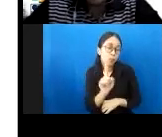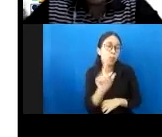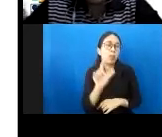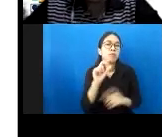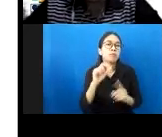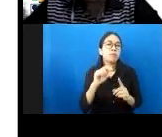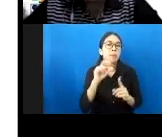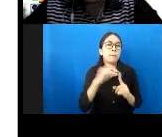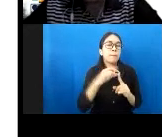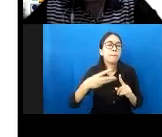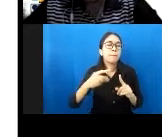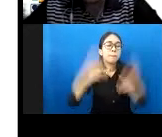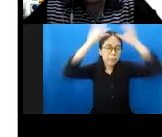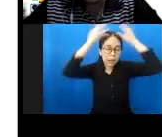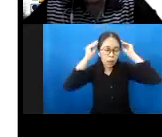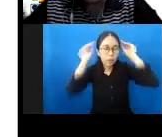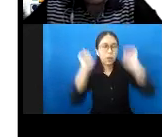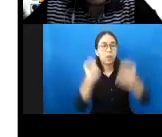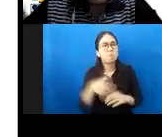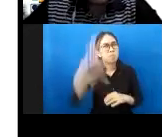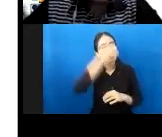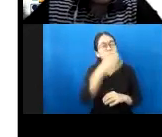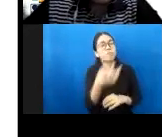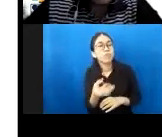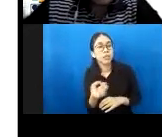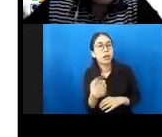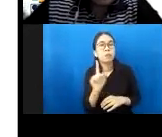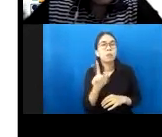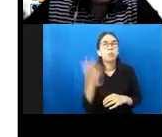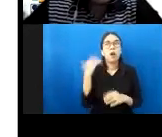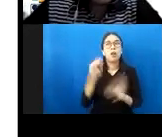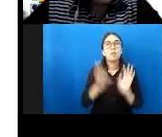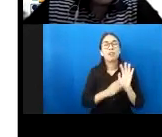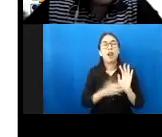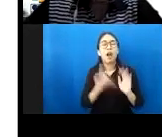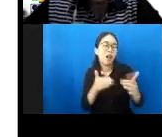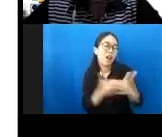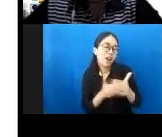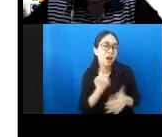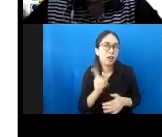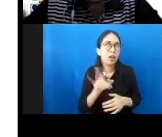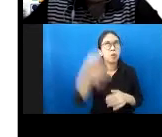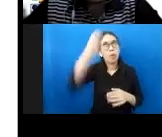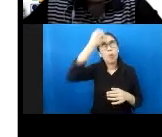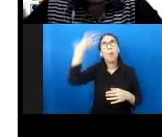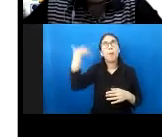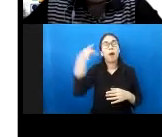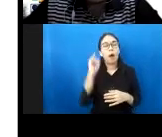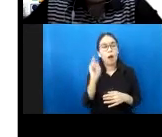memang kendala pada saat yang namanya kalakarya pada pembelajaran pasti ada beberapa yang mungkin lupa atau mungkin